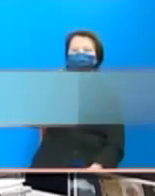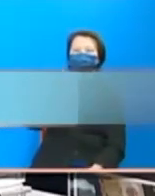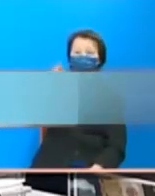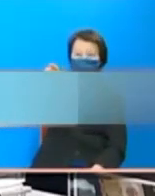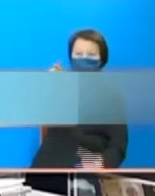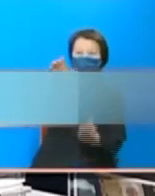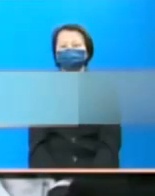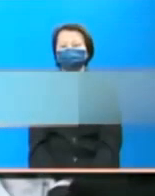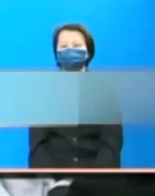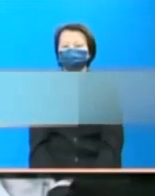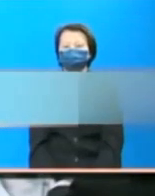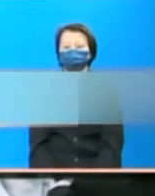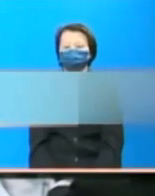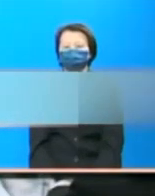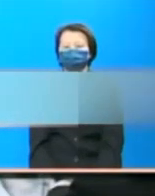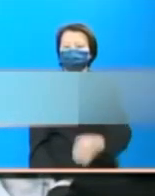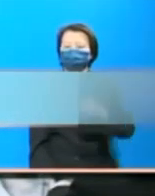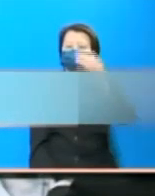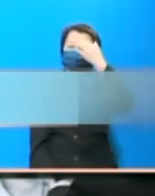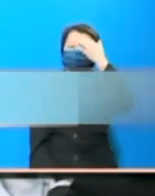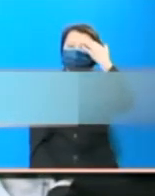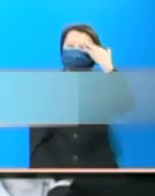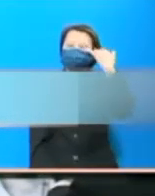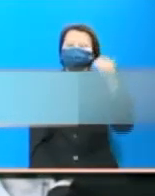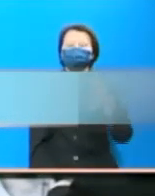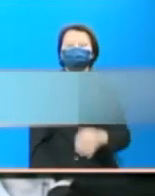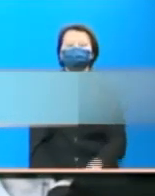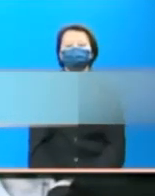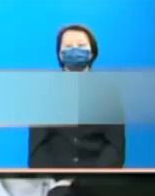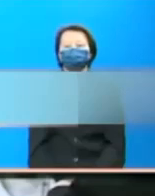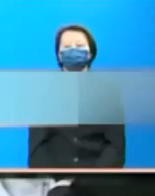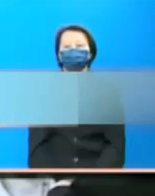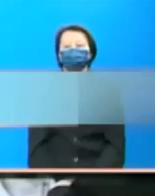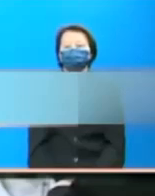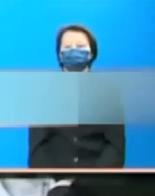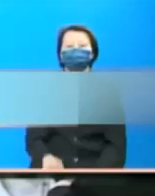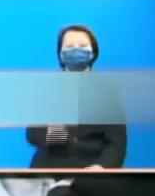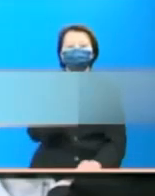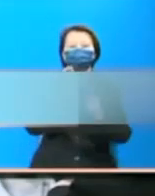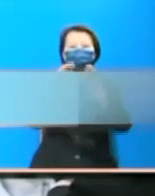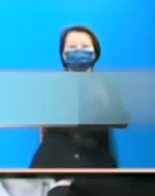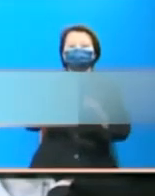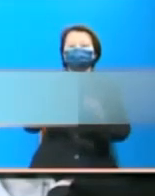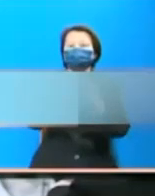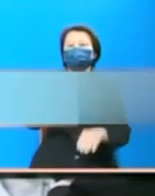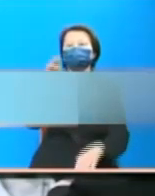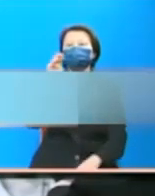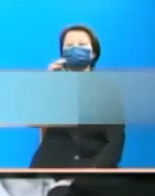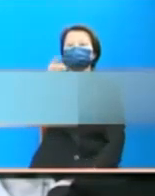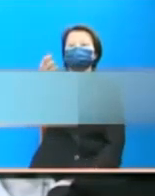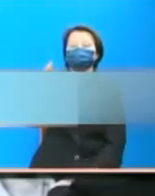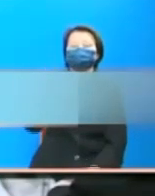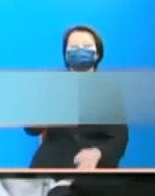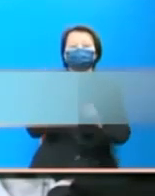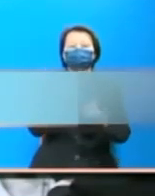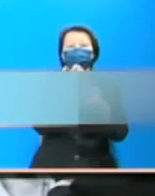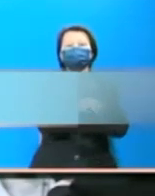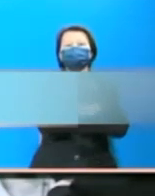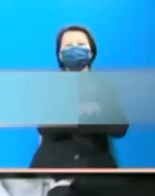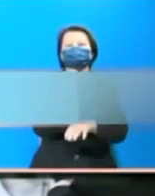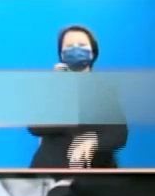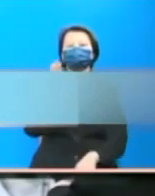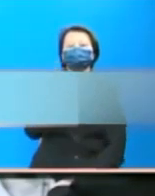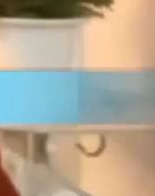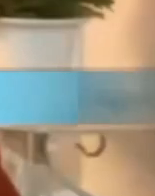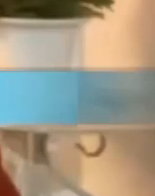sebagaimana Sri Paduka Baginda belum memperkenan Untuk membatalkan ordinan berkenaan penyandang kursi itu si raja-raja